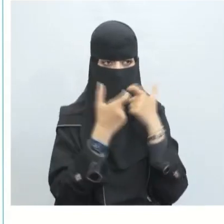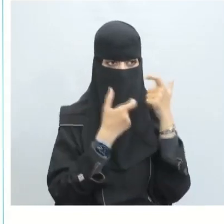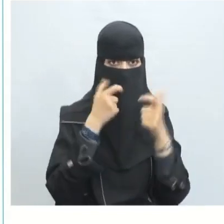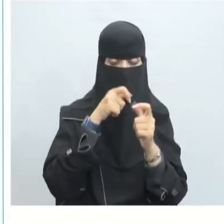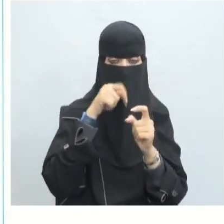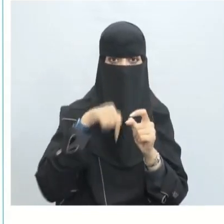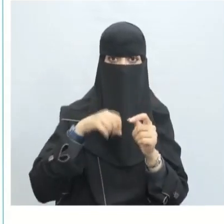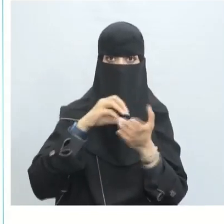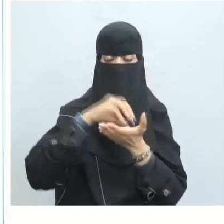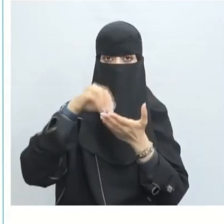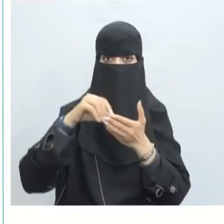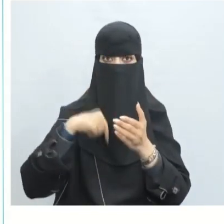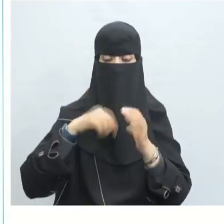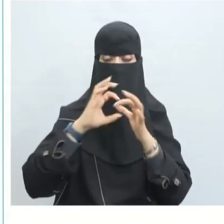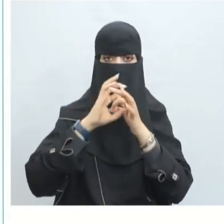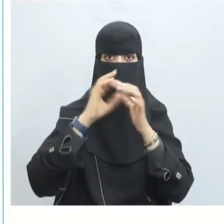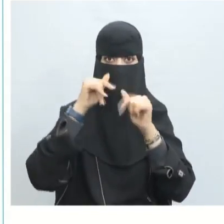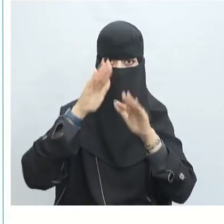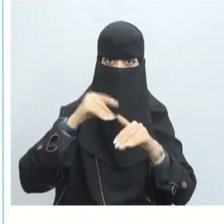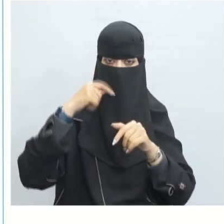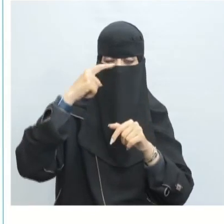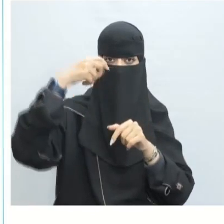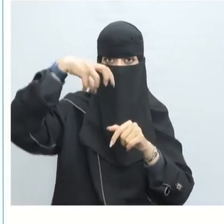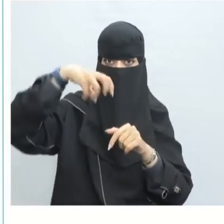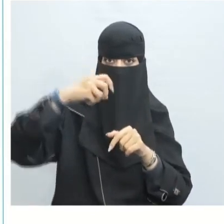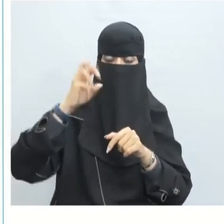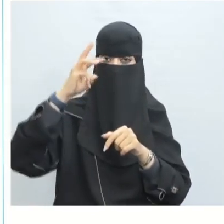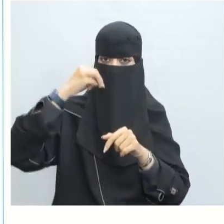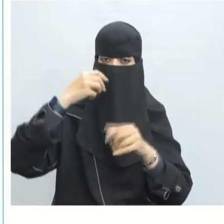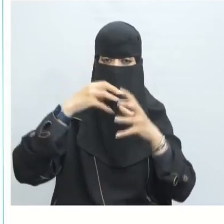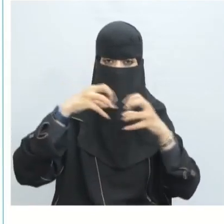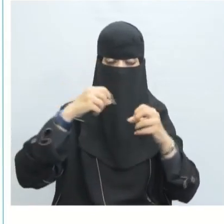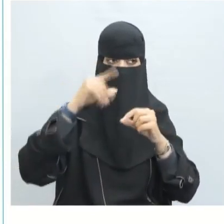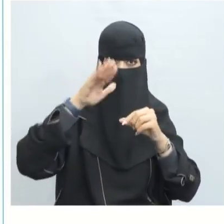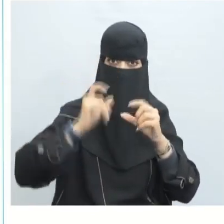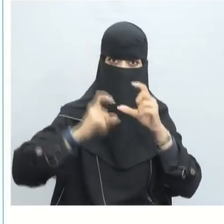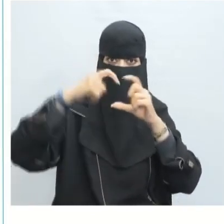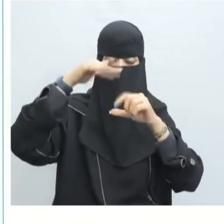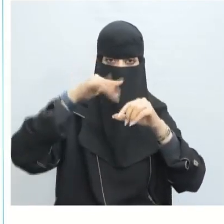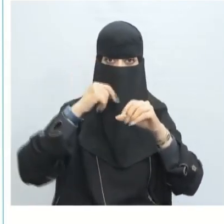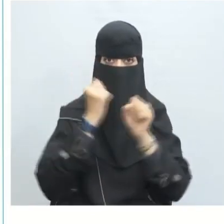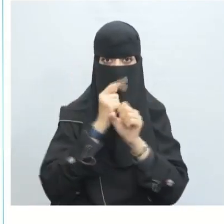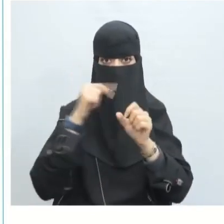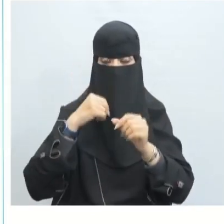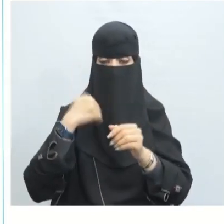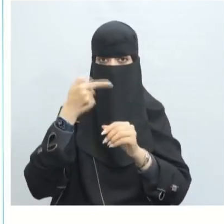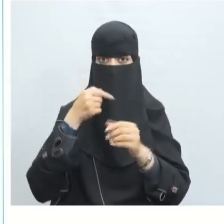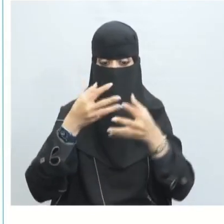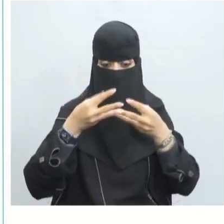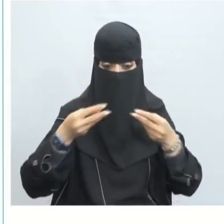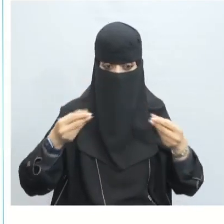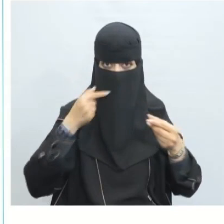وسائل التواصل والان لدينا الادوات ولدينا التطبيقات التي تحلل ردود الاشخاص